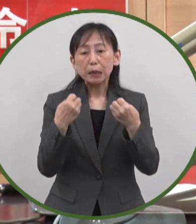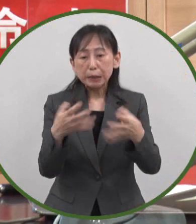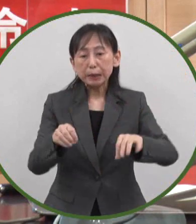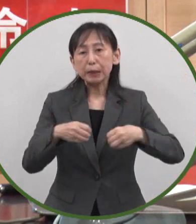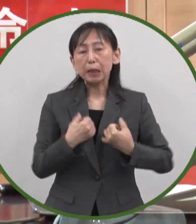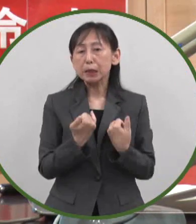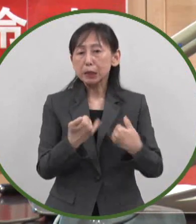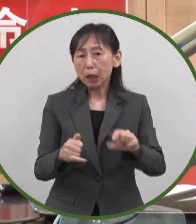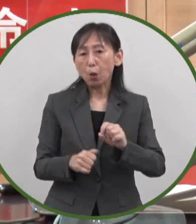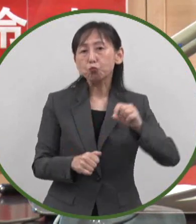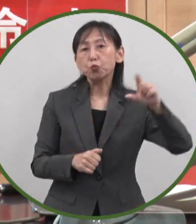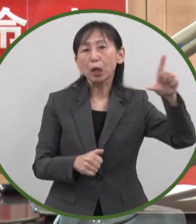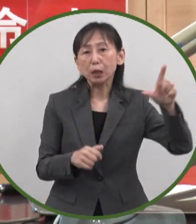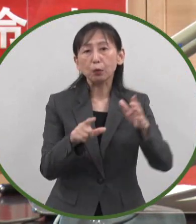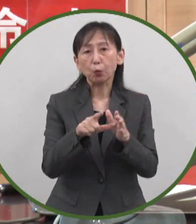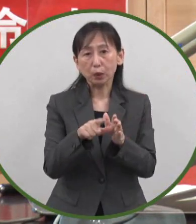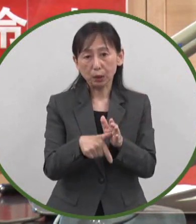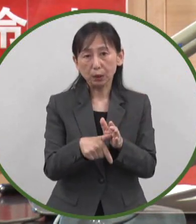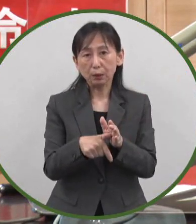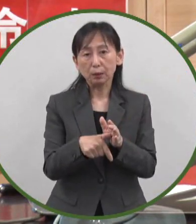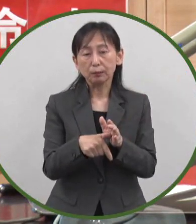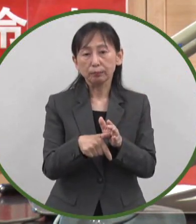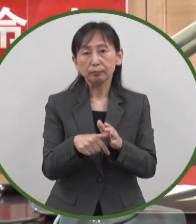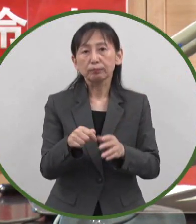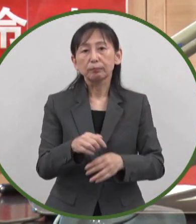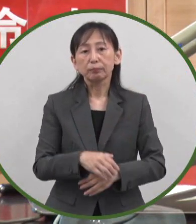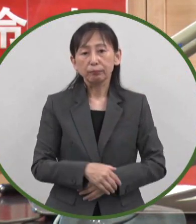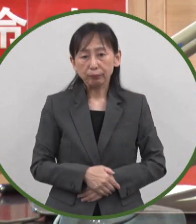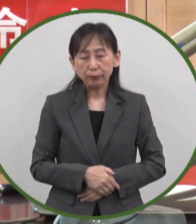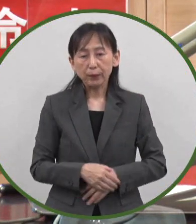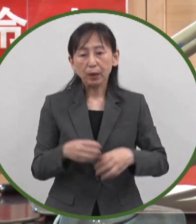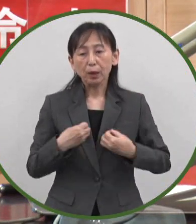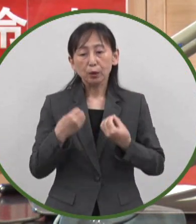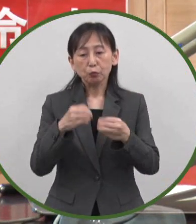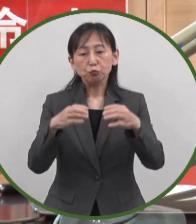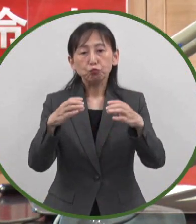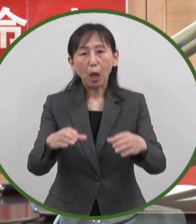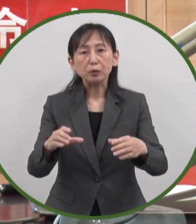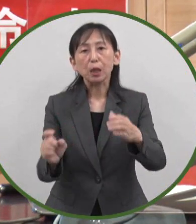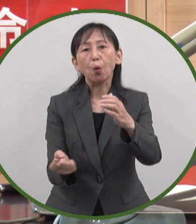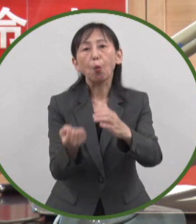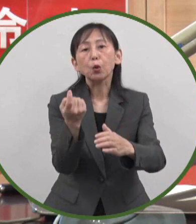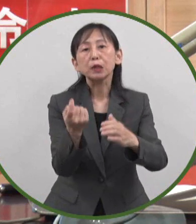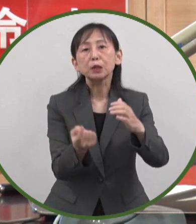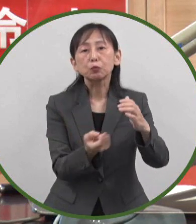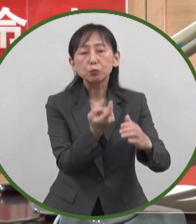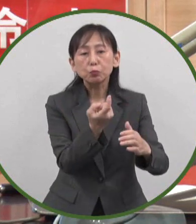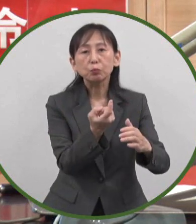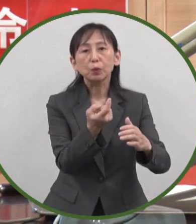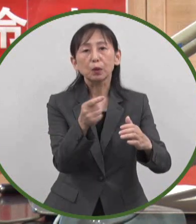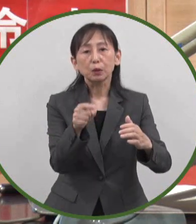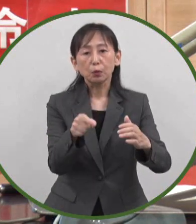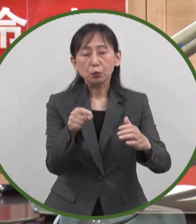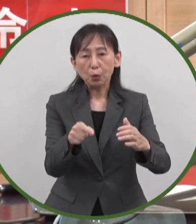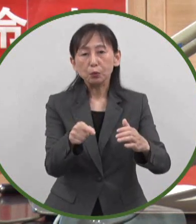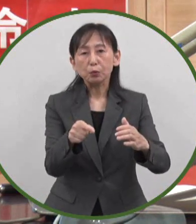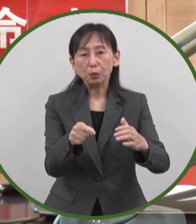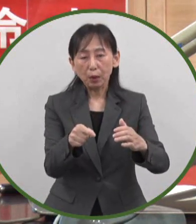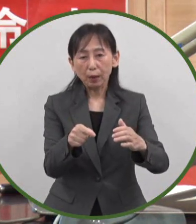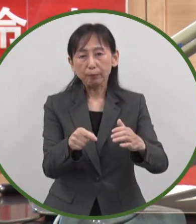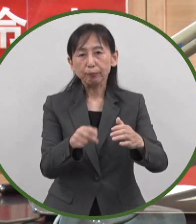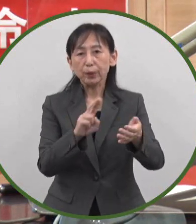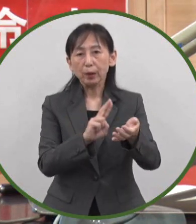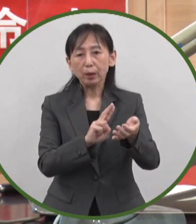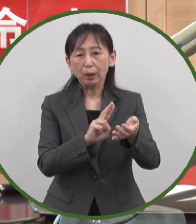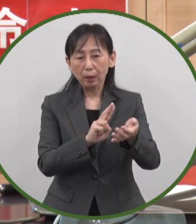増えていたという状況の中で、クラスターが大きなクラスターが発生をするとですね、非常に厳し